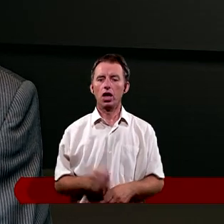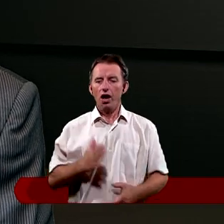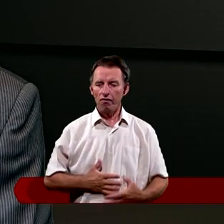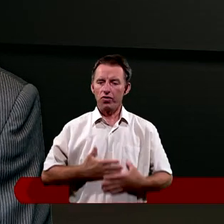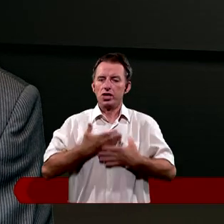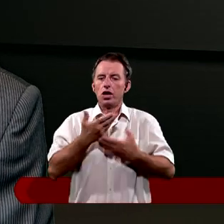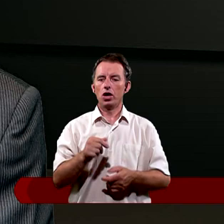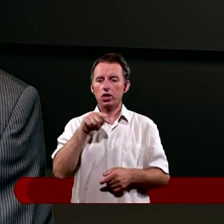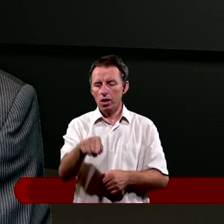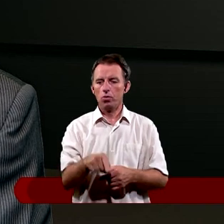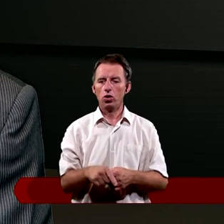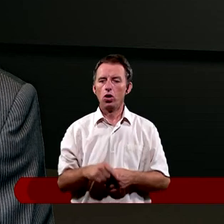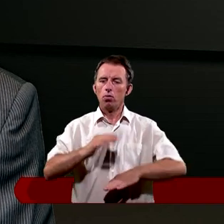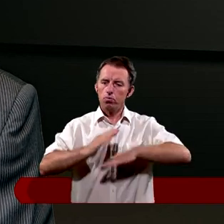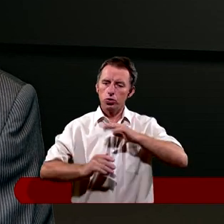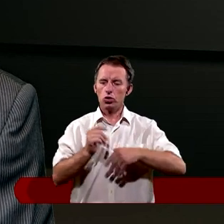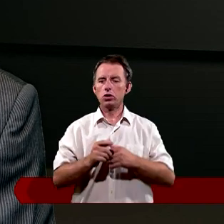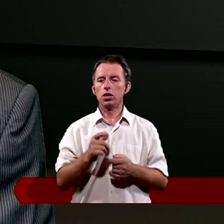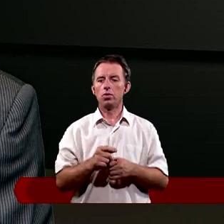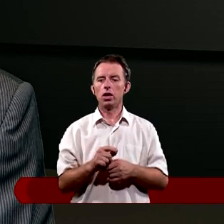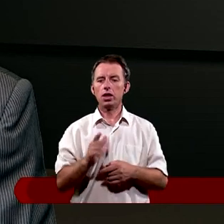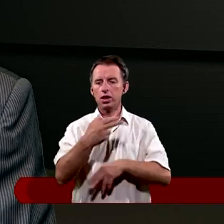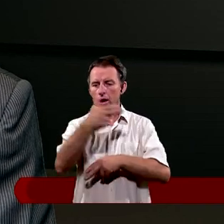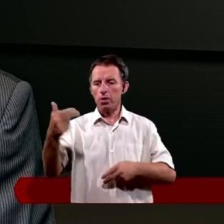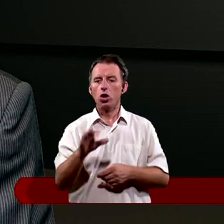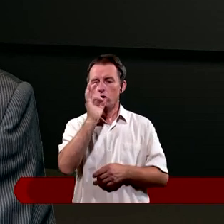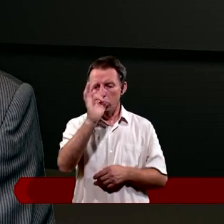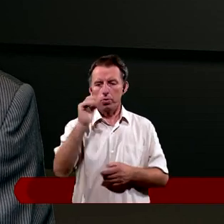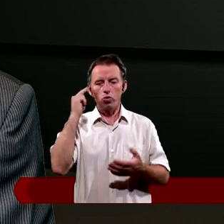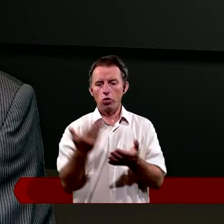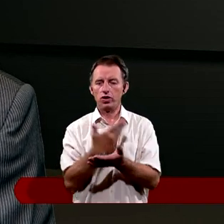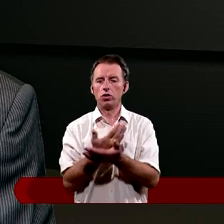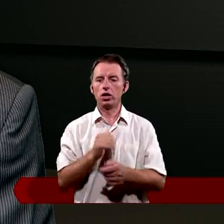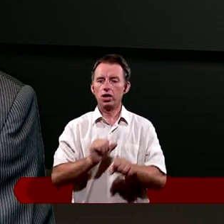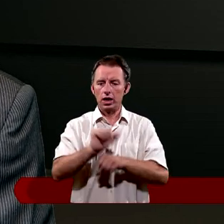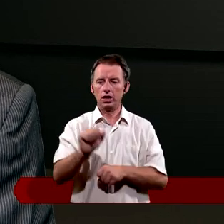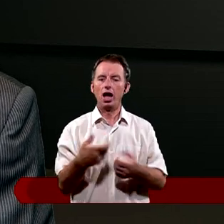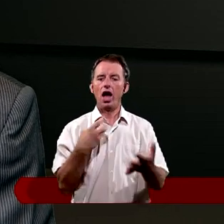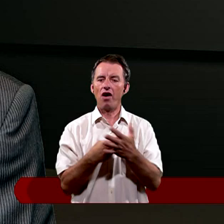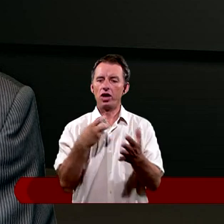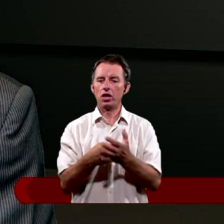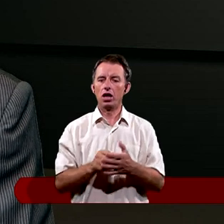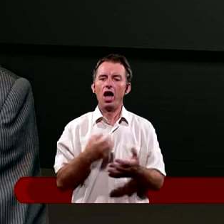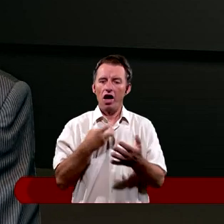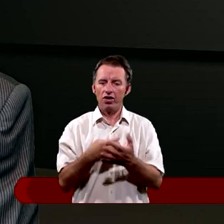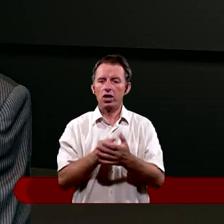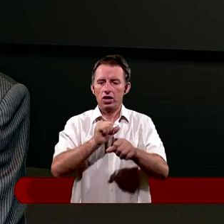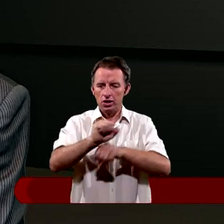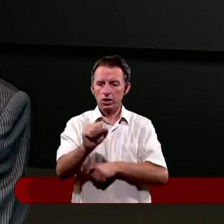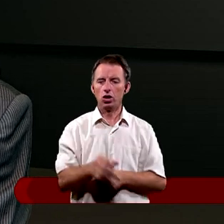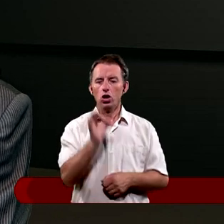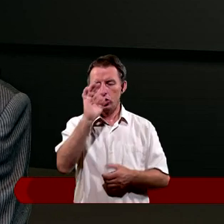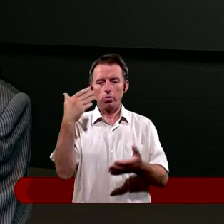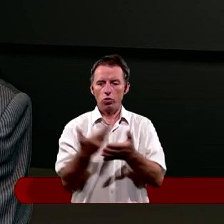Ale wydaje mi się, że tym górującym tematem, tą dobrą nowiną jest Ewangelia, bo Ewangelia